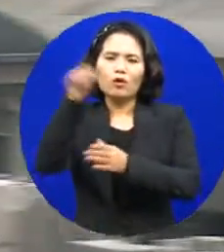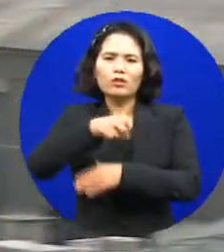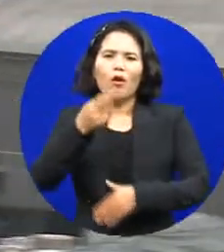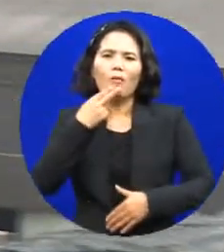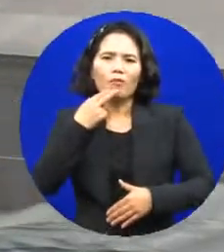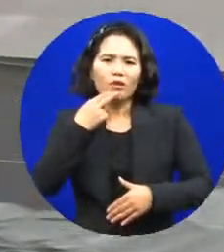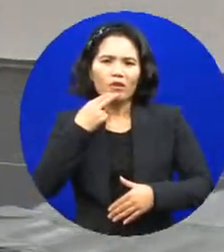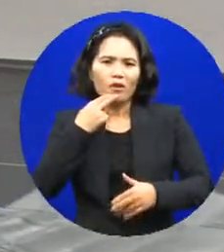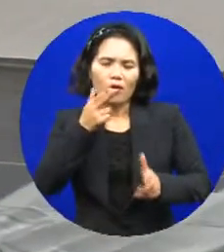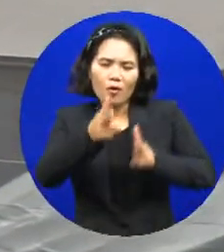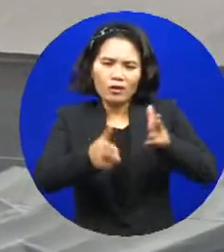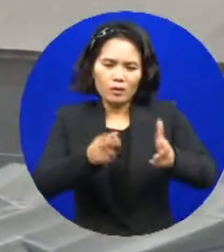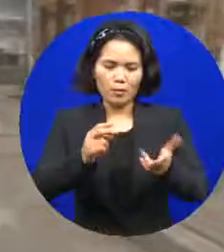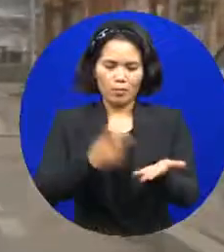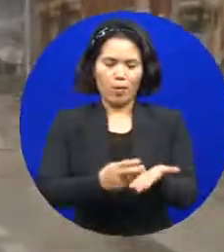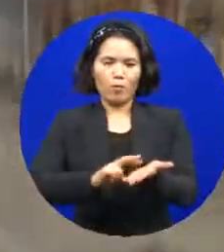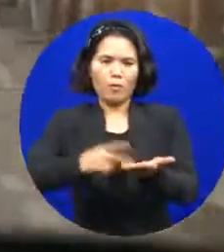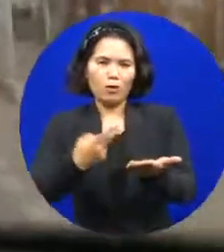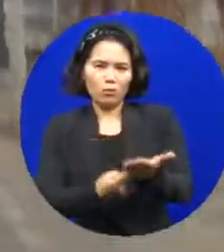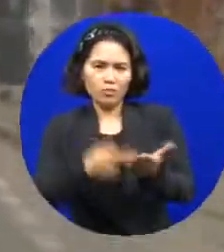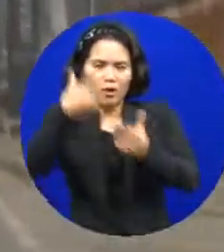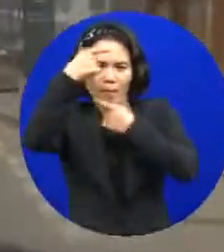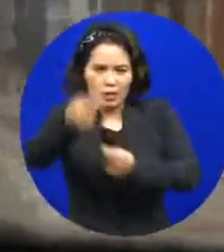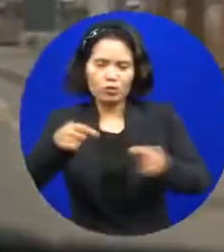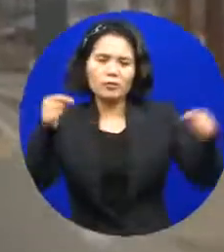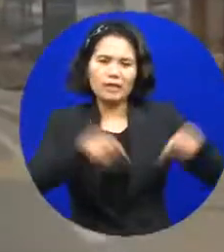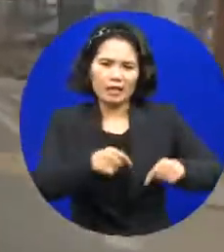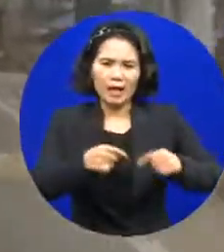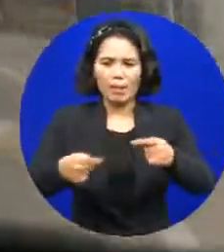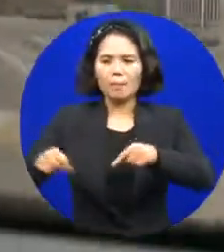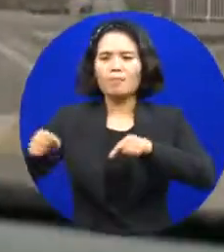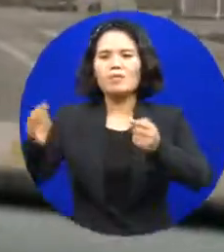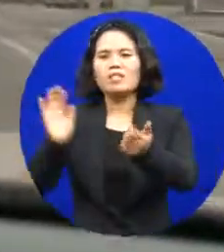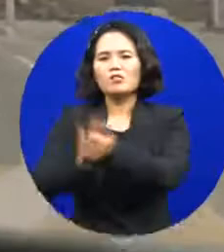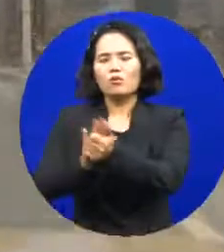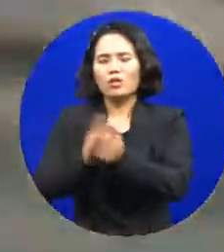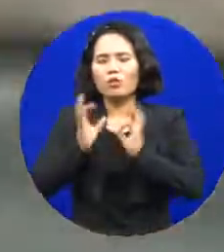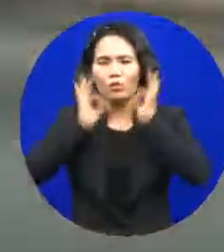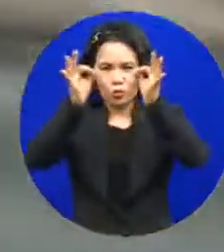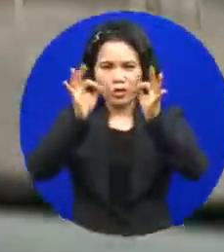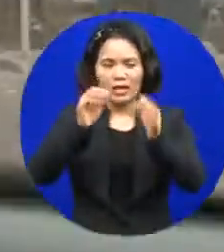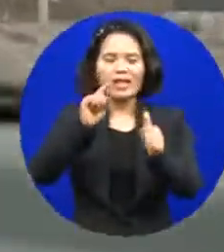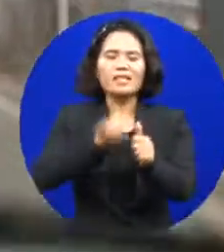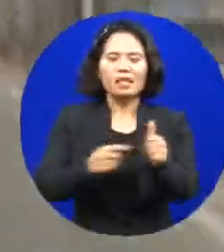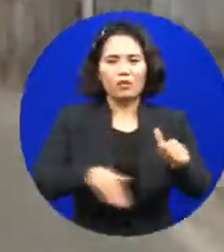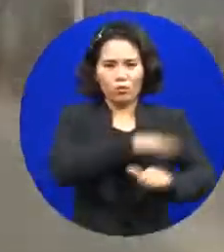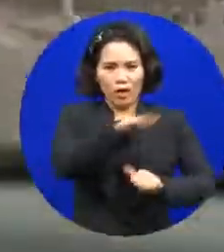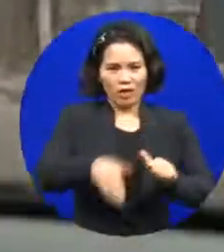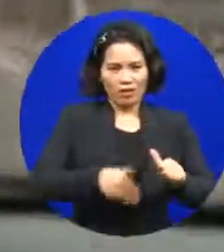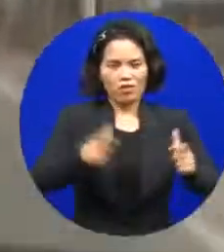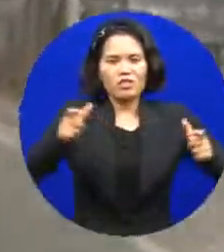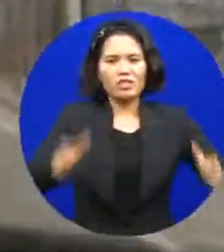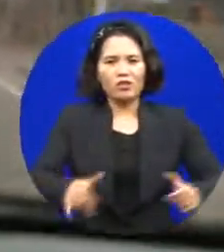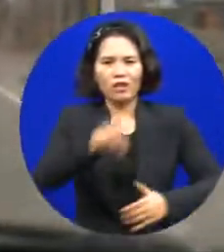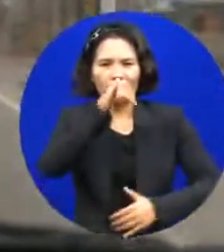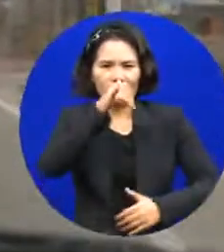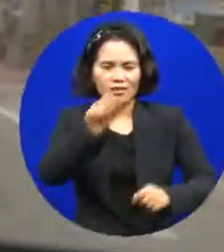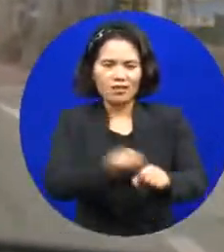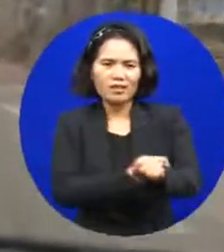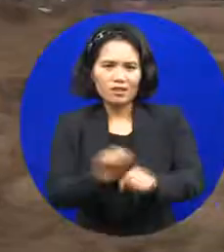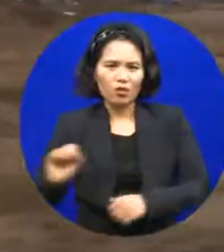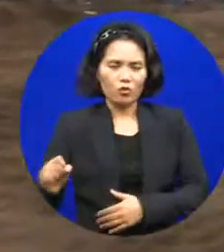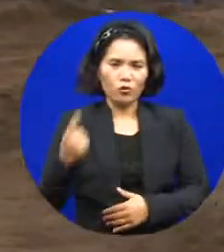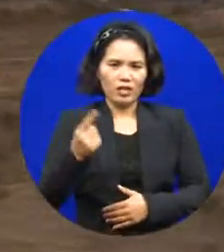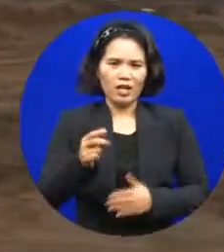건축물을 양성화하면서 기업체 대상 홍보와 맞춤형 상담, 행정 지원 등에도 힘을 기울여 자연환경 보전 권역에